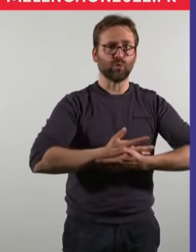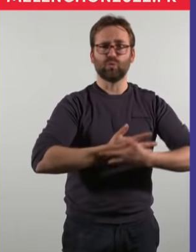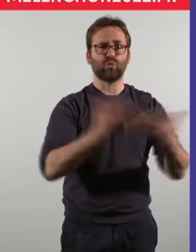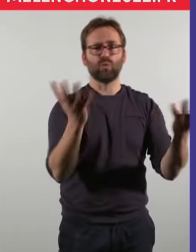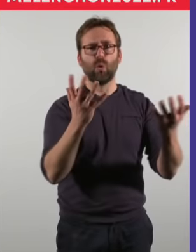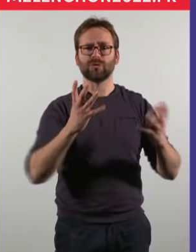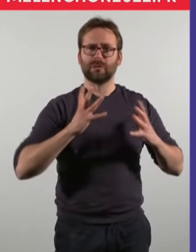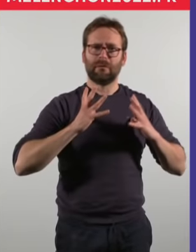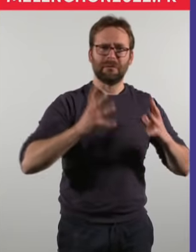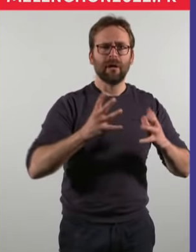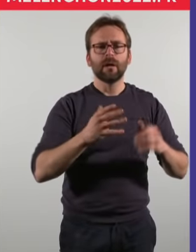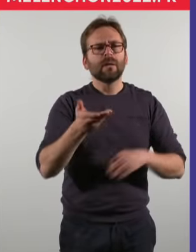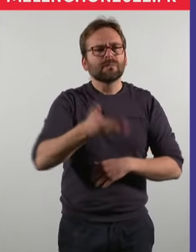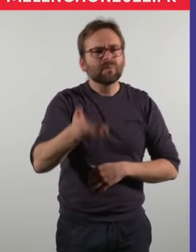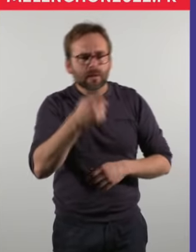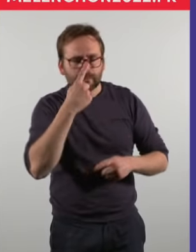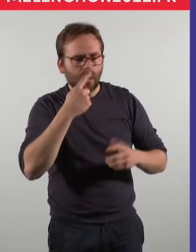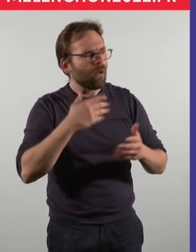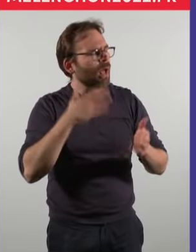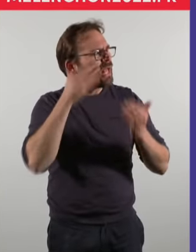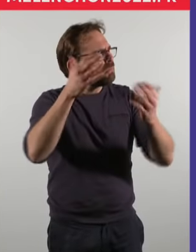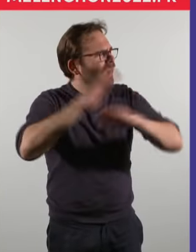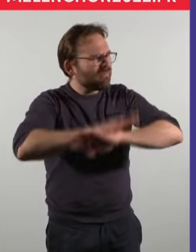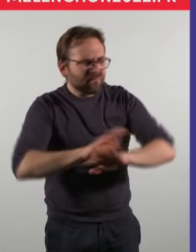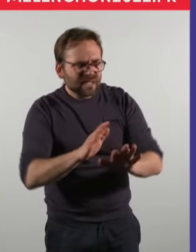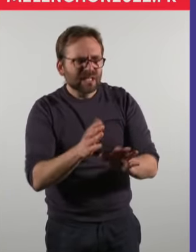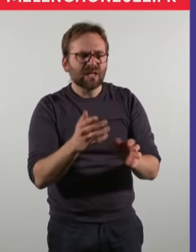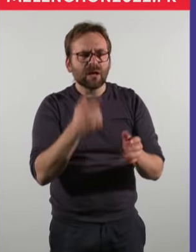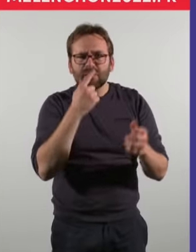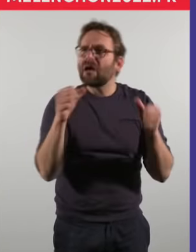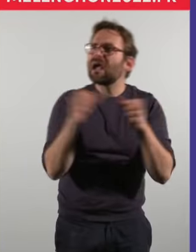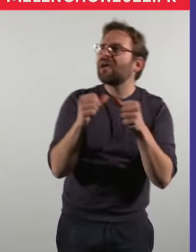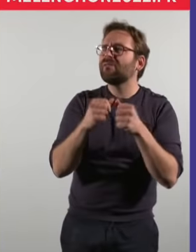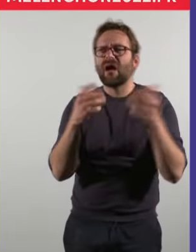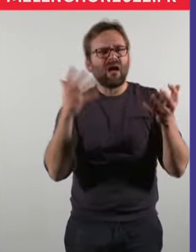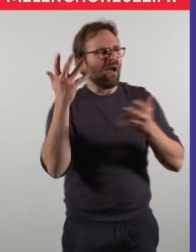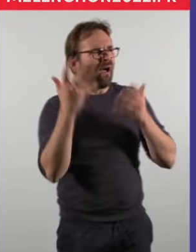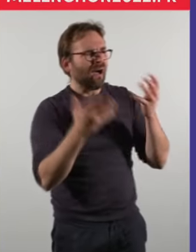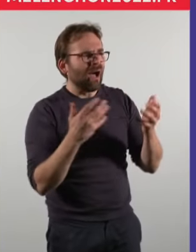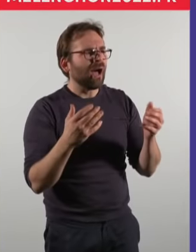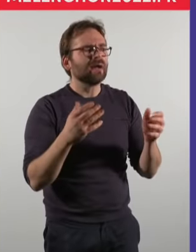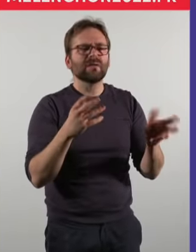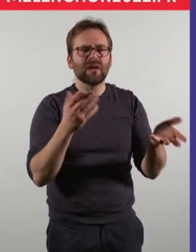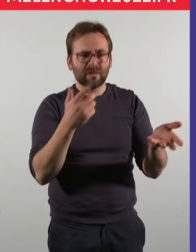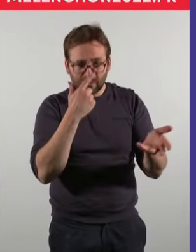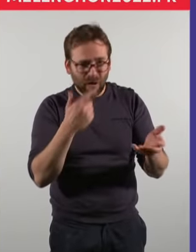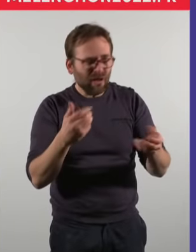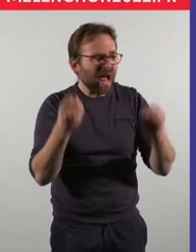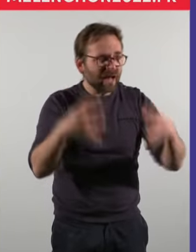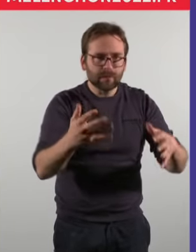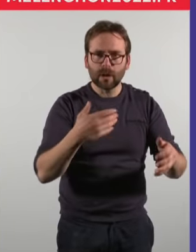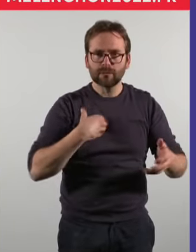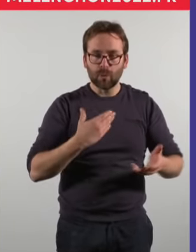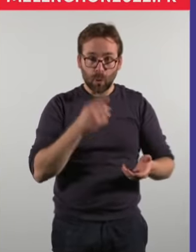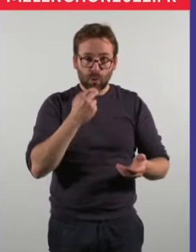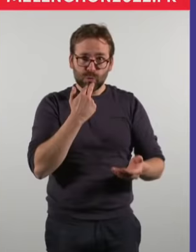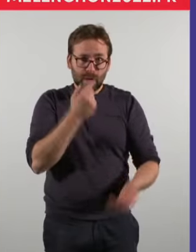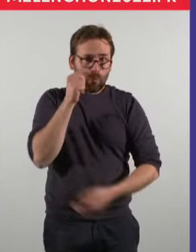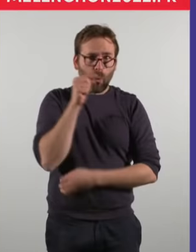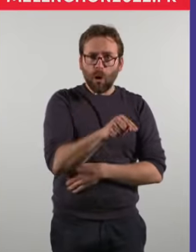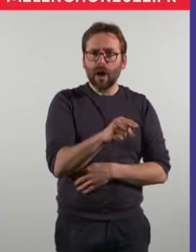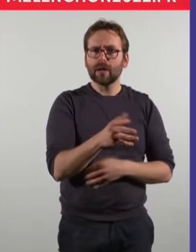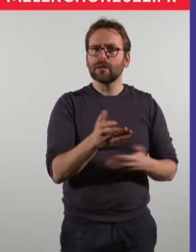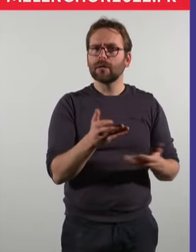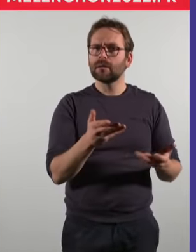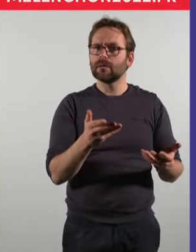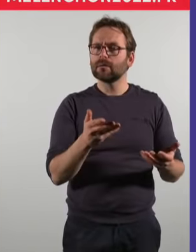gens qui se désespèrent, ne sachant de quel côté se tourner pour comprendre ce qui leur arrive. Rien de